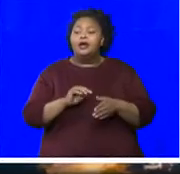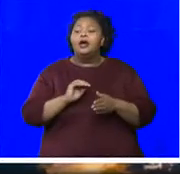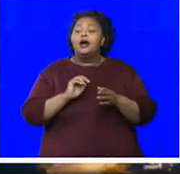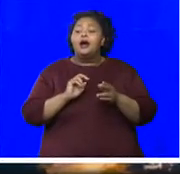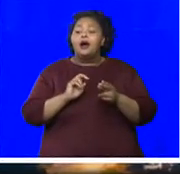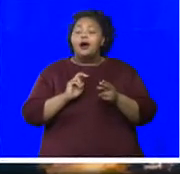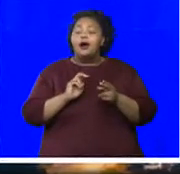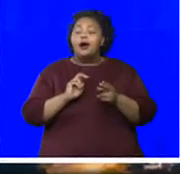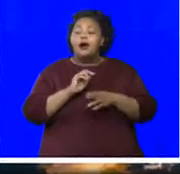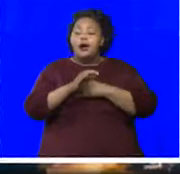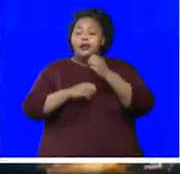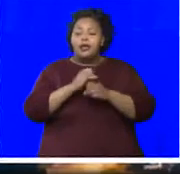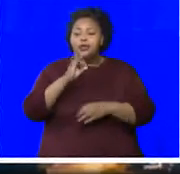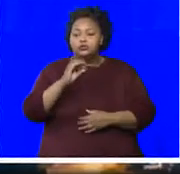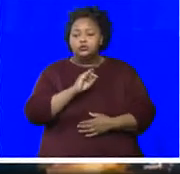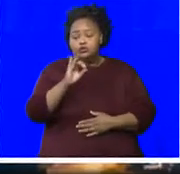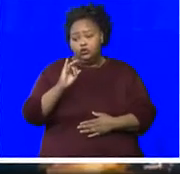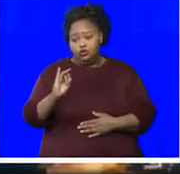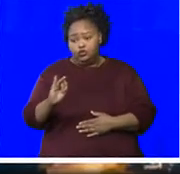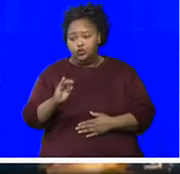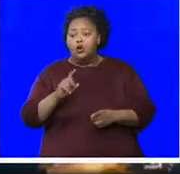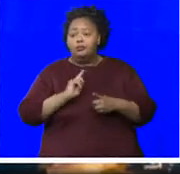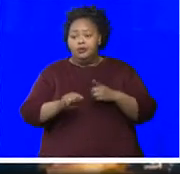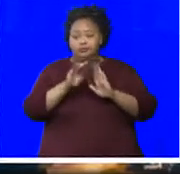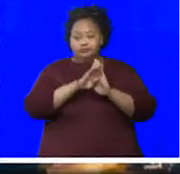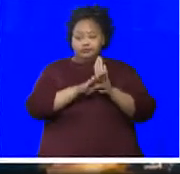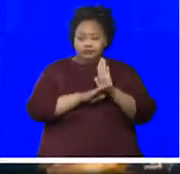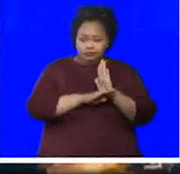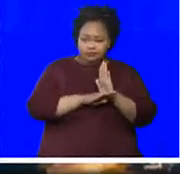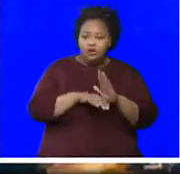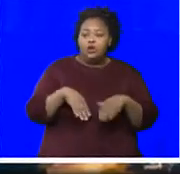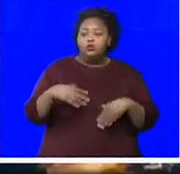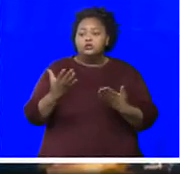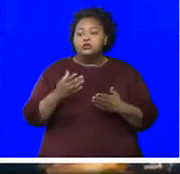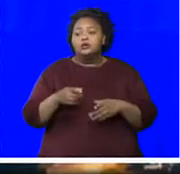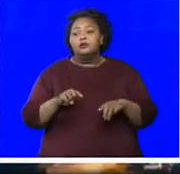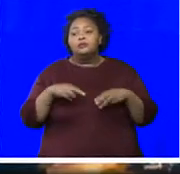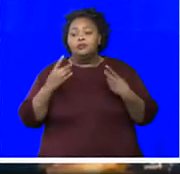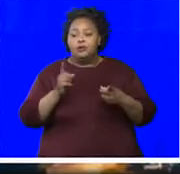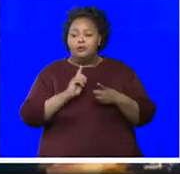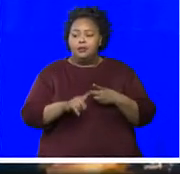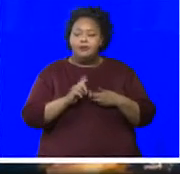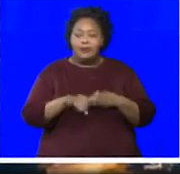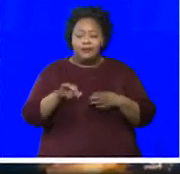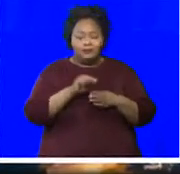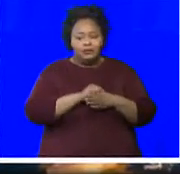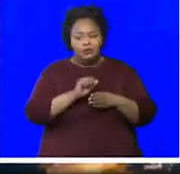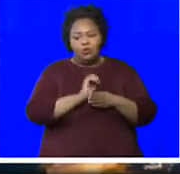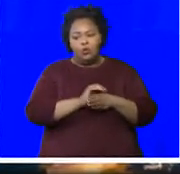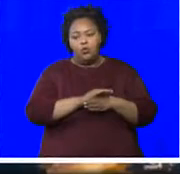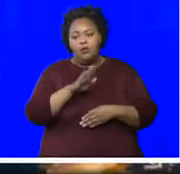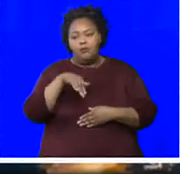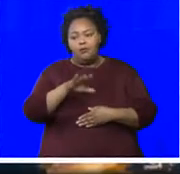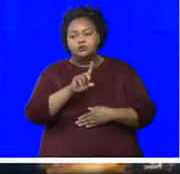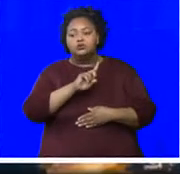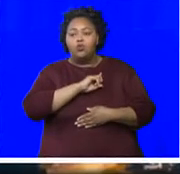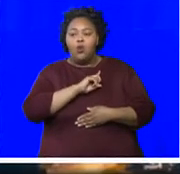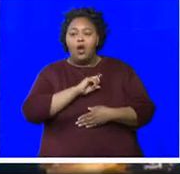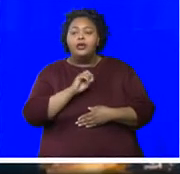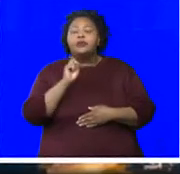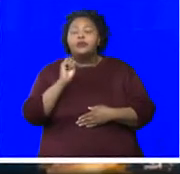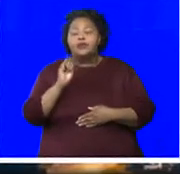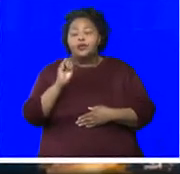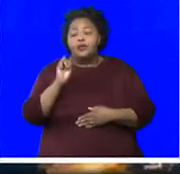wa-2022-2023 bazame tonke tindlela kusita abadlali ukuthi batilungiselele kahle baphinde batfole kulolonga lokukahle kude bangade udibana nentinkinga nakucala